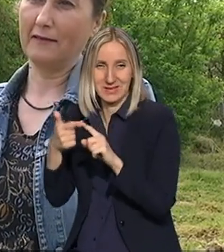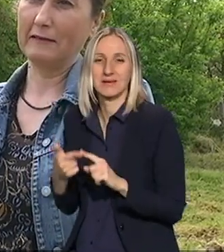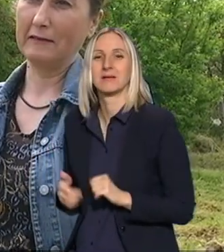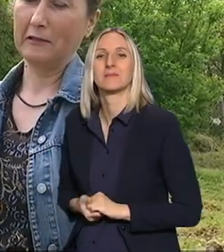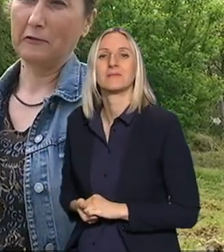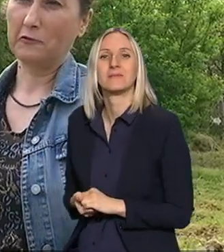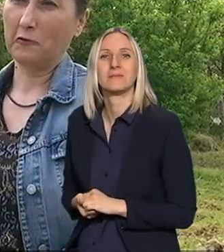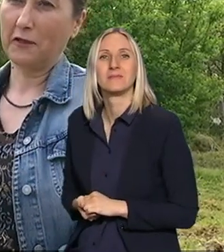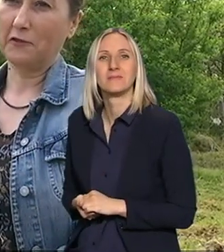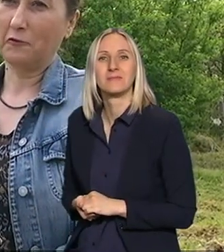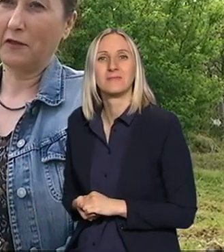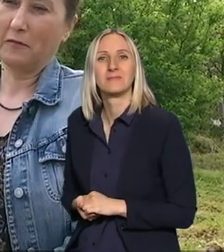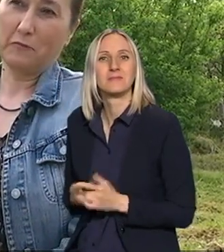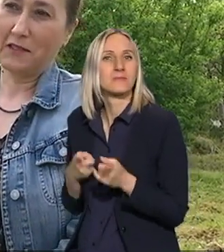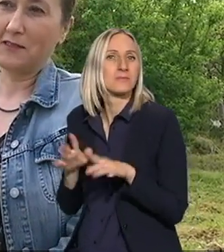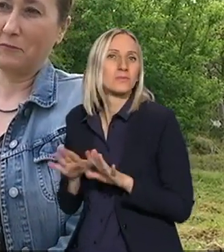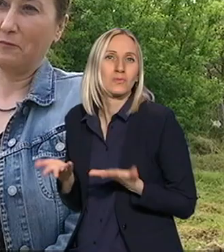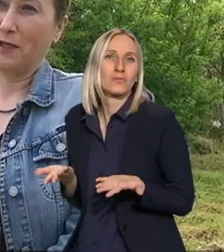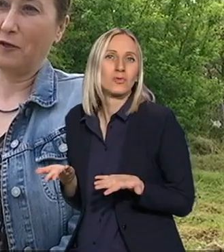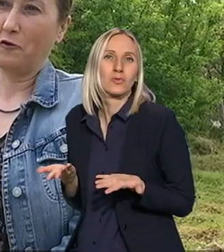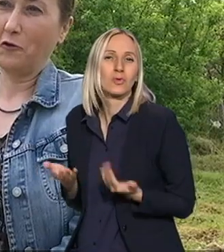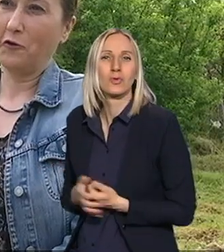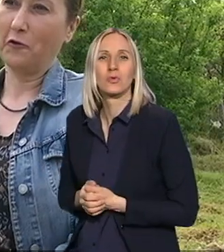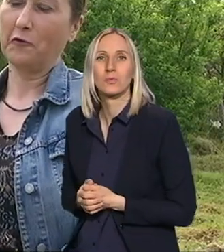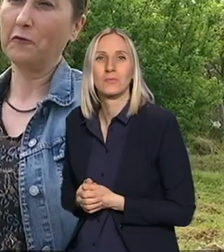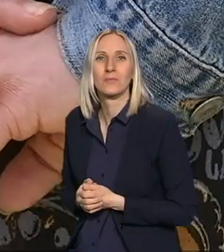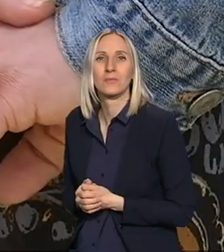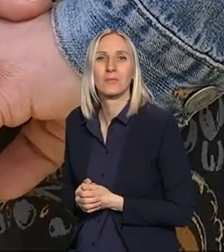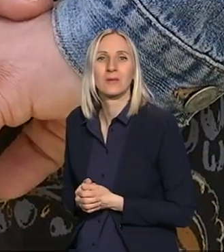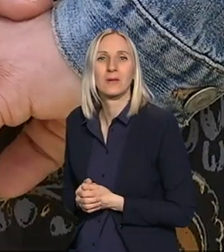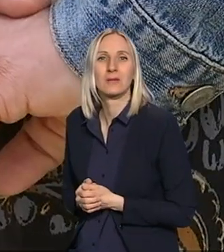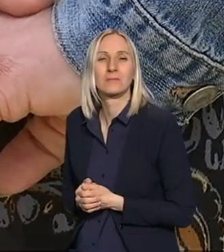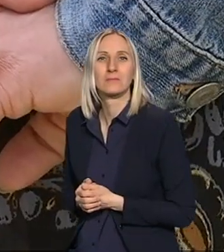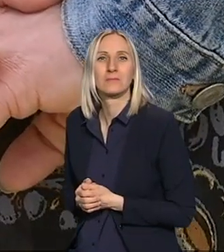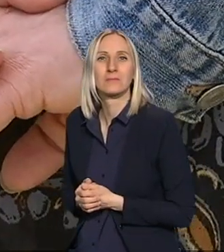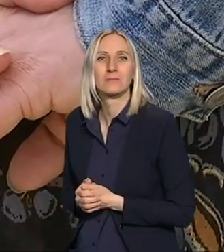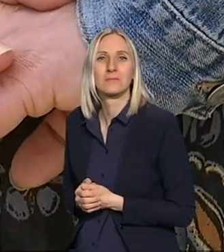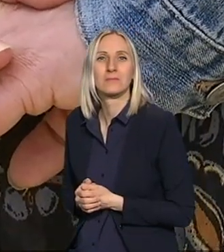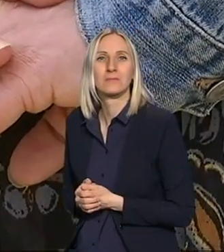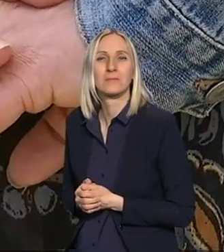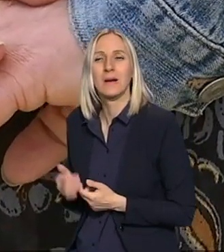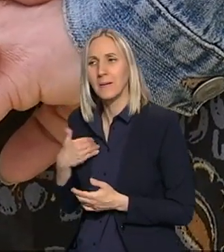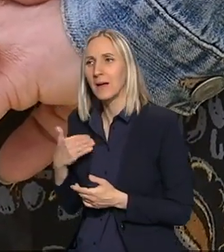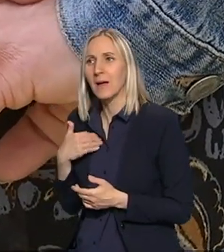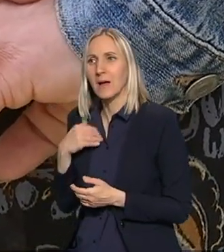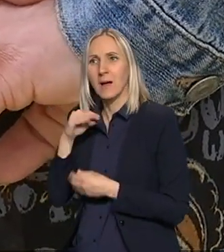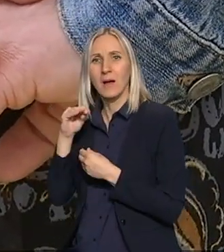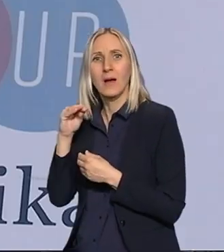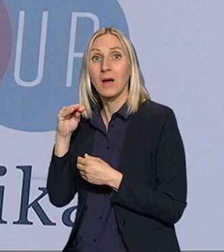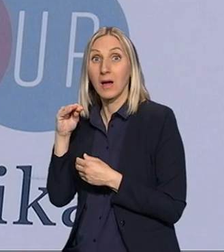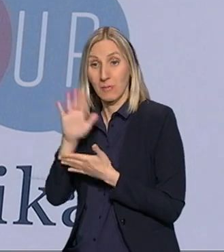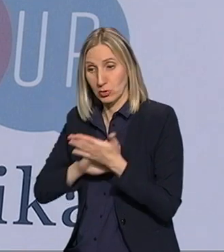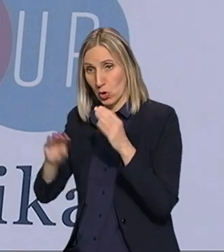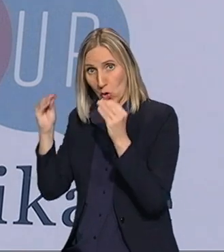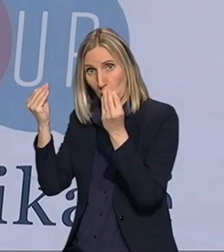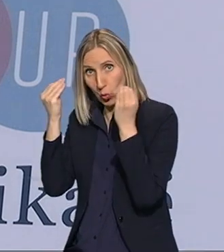da to je, mislim, bilo ono... Mi smo bili specifični kad smo krenuli s